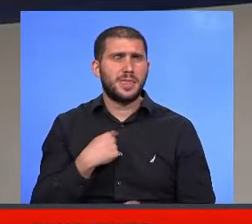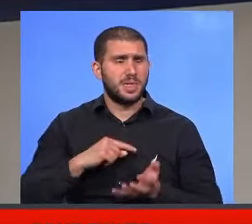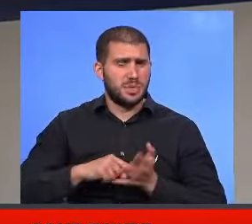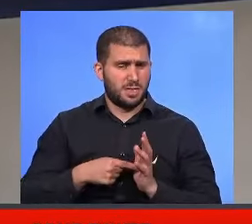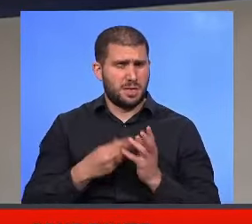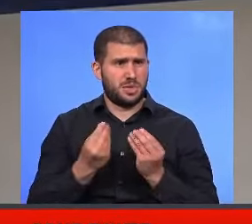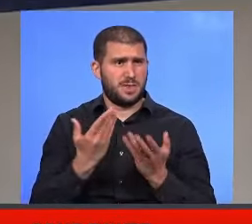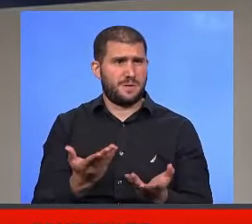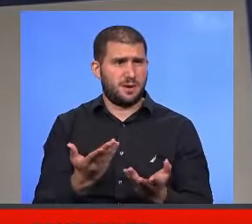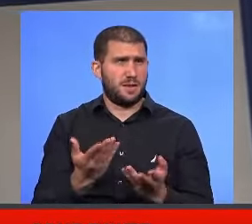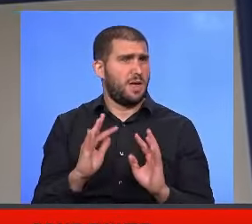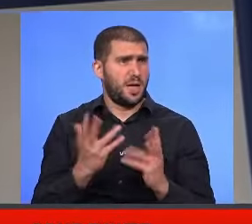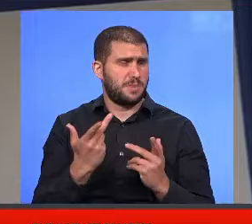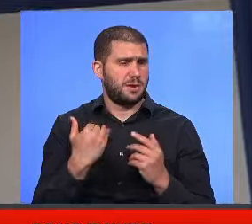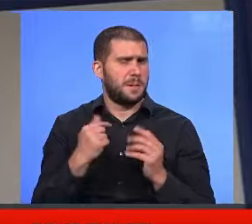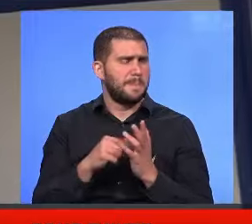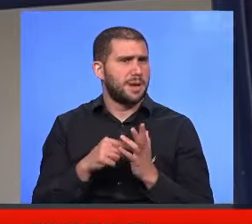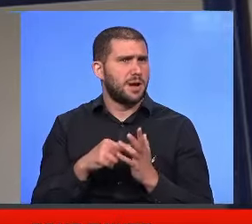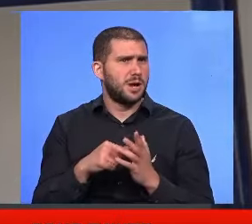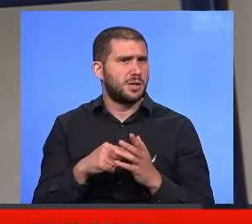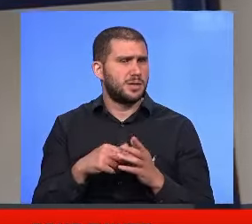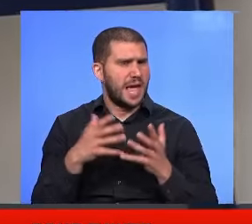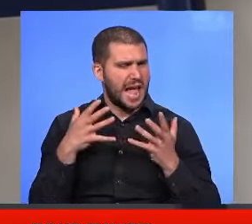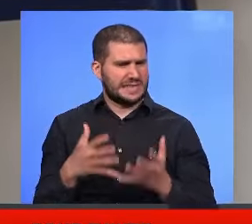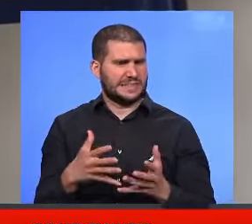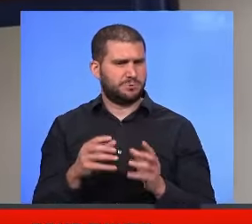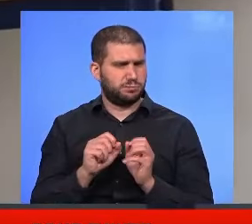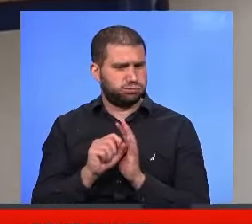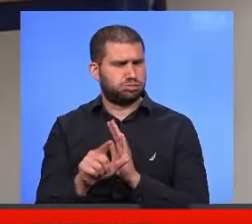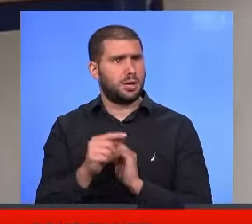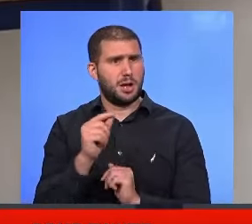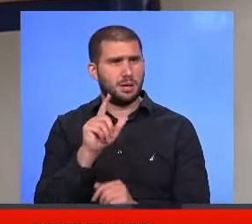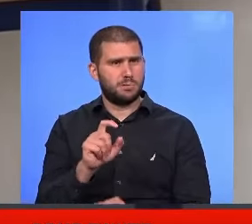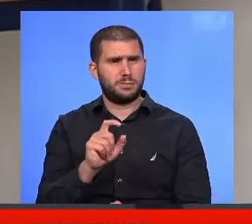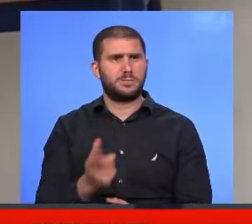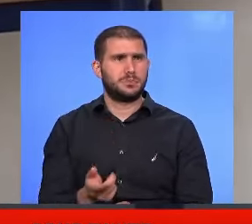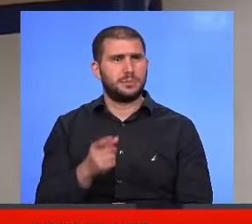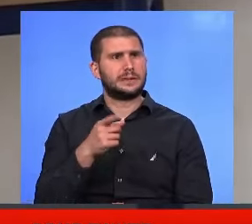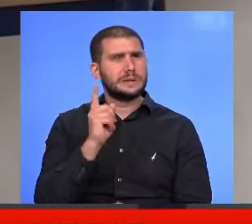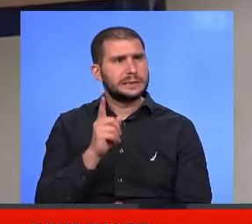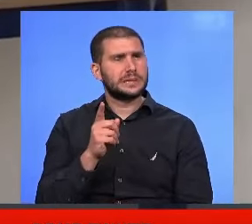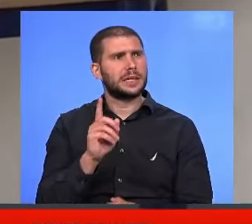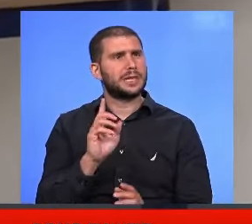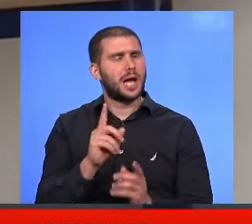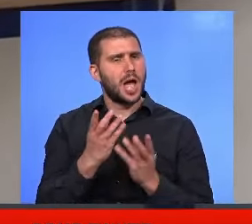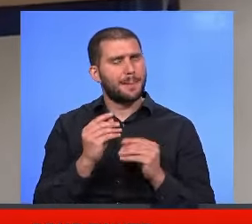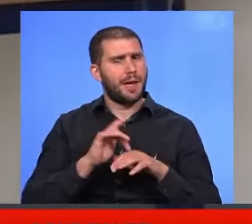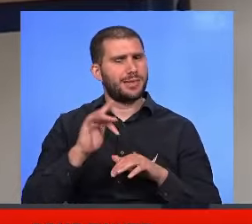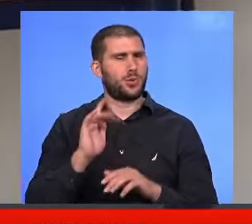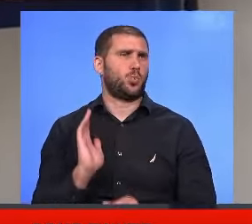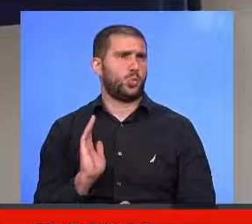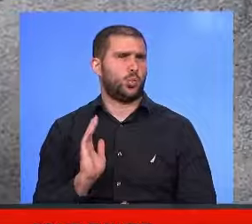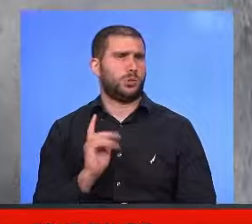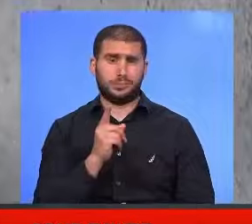הזה. למה? כי הוא אגרסיבי, ראית, נגיעה אחת, בום, אז אתה צריך להוציא ממנו ים של עדינות,